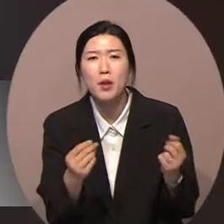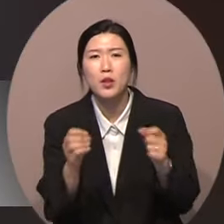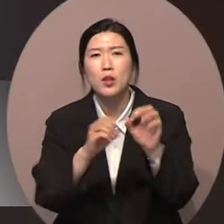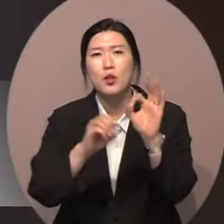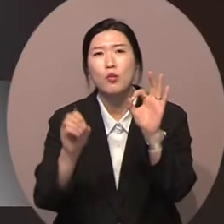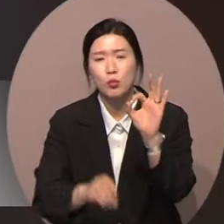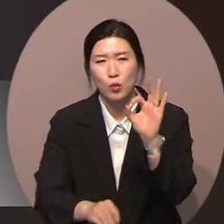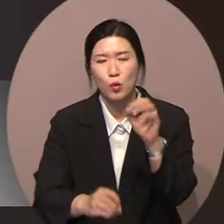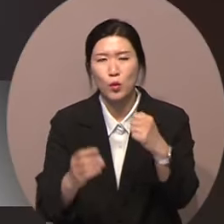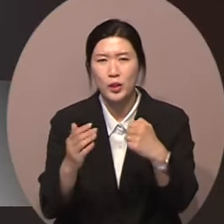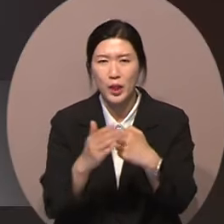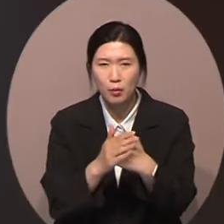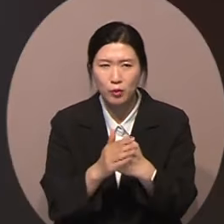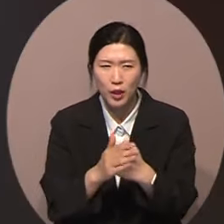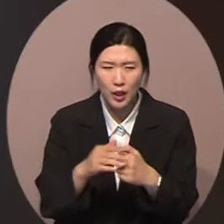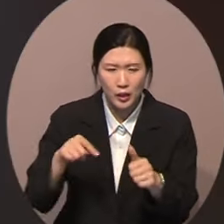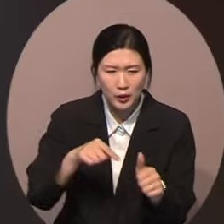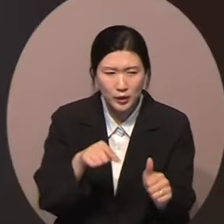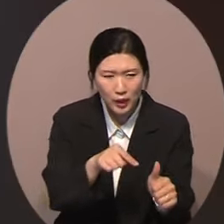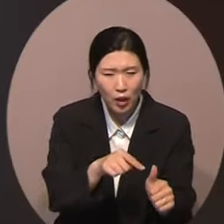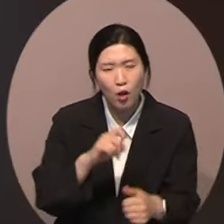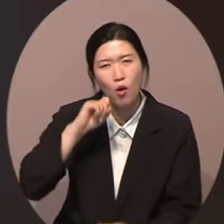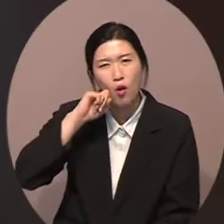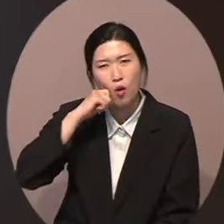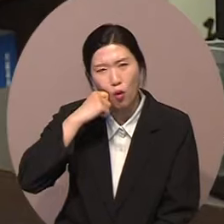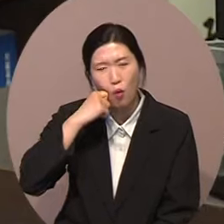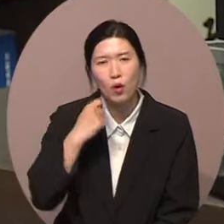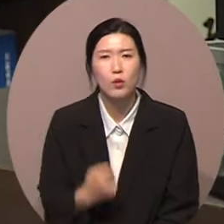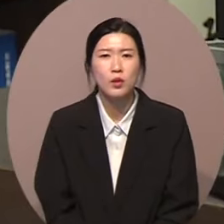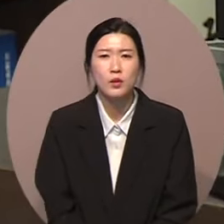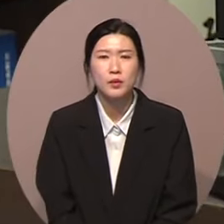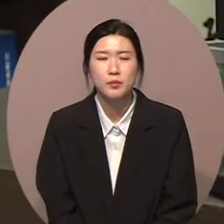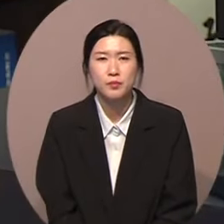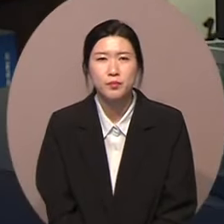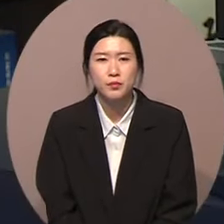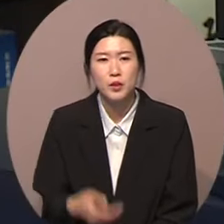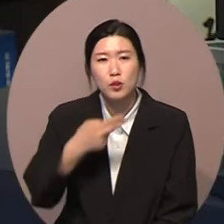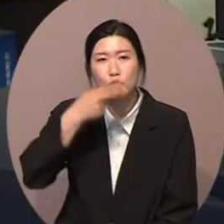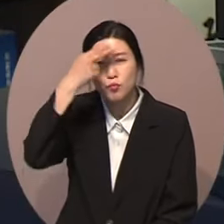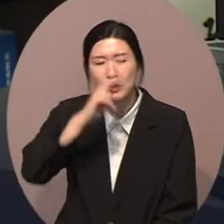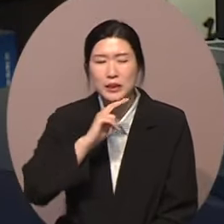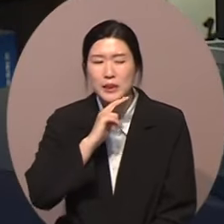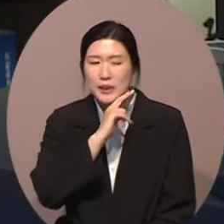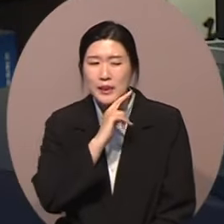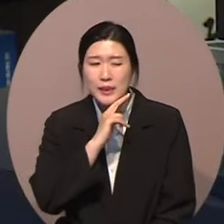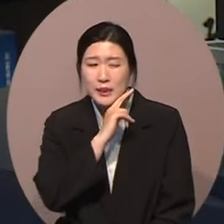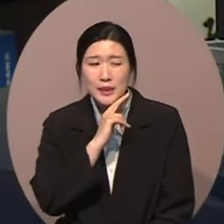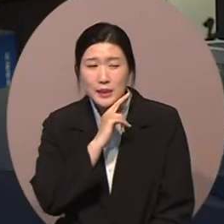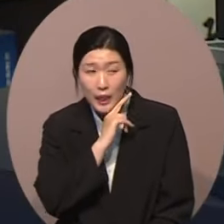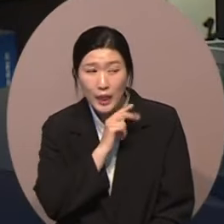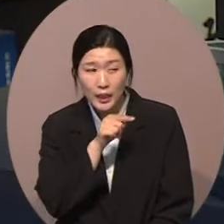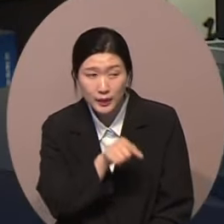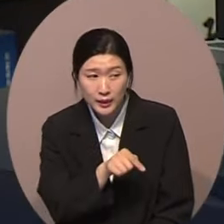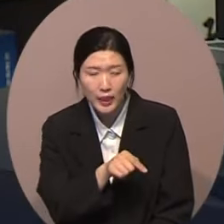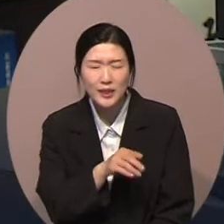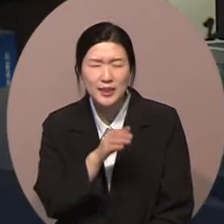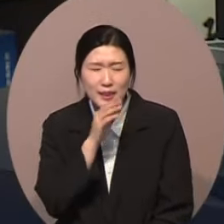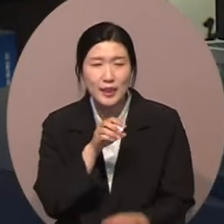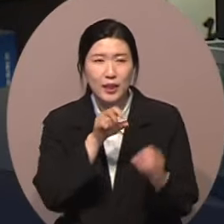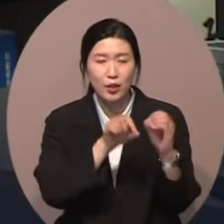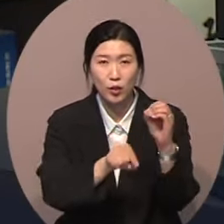0%이기 때문에 유추가 불가능한 상태입니다 음주가 의심된다고 하더라도 이게 과연 0. 3이냐